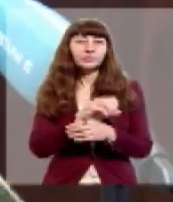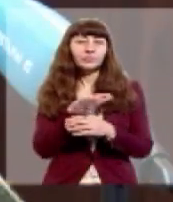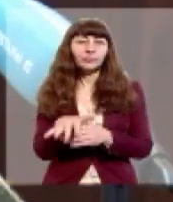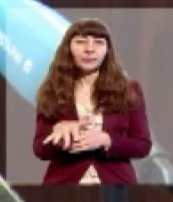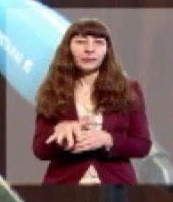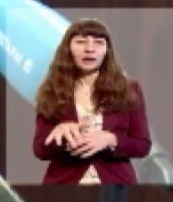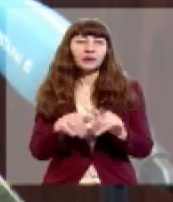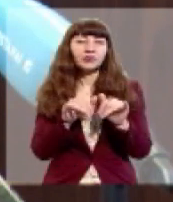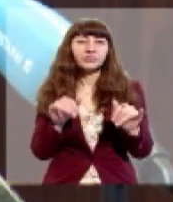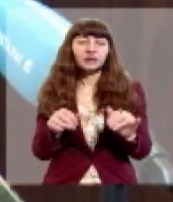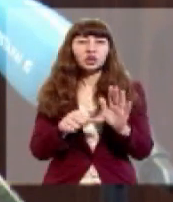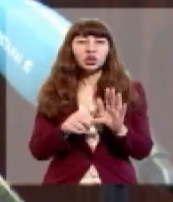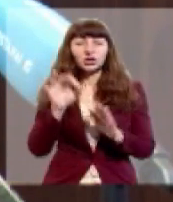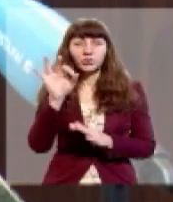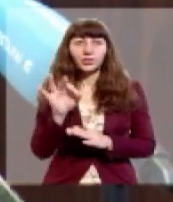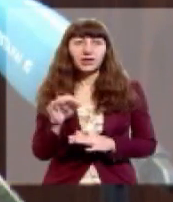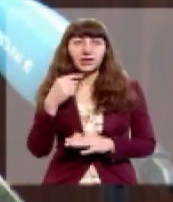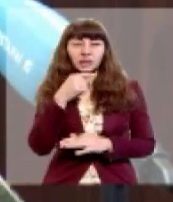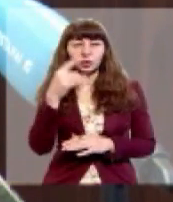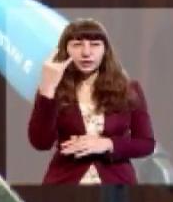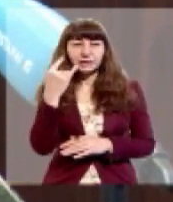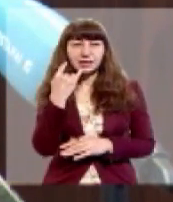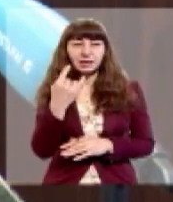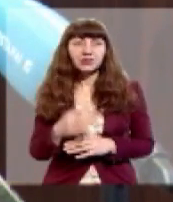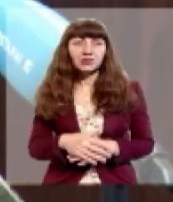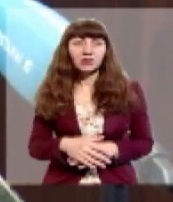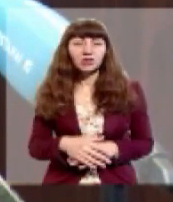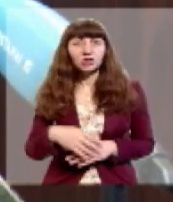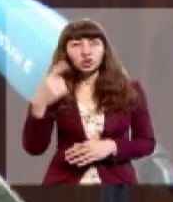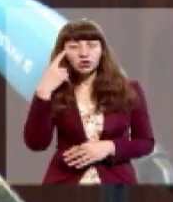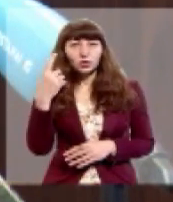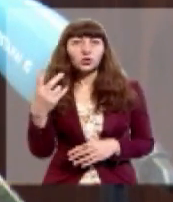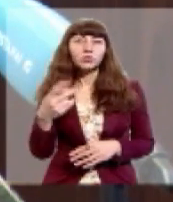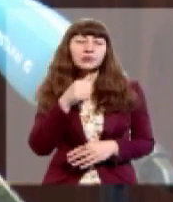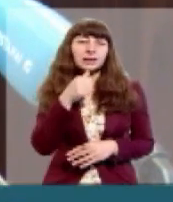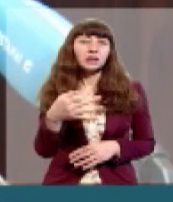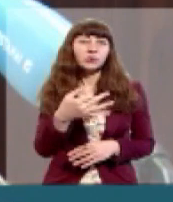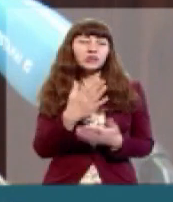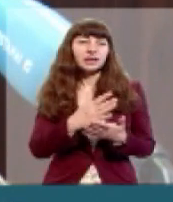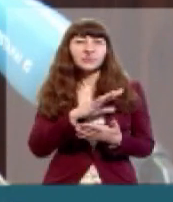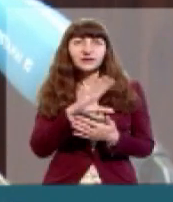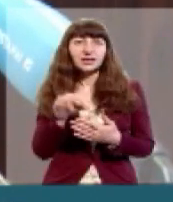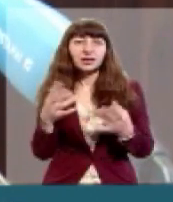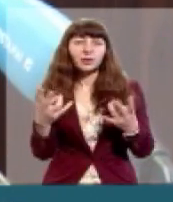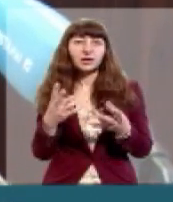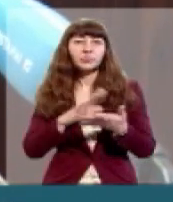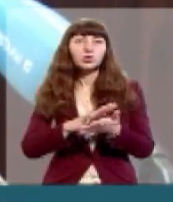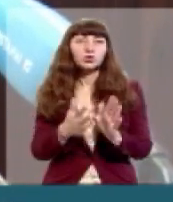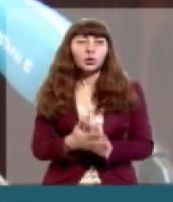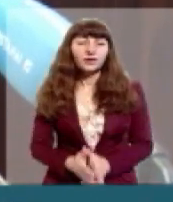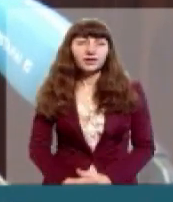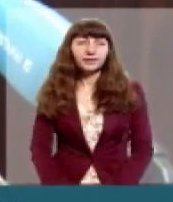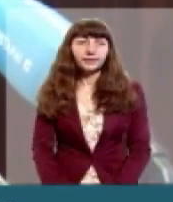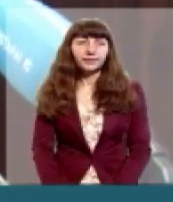обеспечить рост в 6% экономики страны, считаем, что в нашей области есть все необходимые условия.